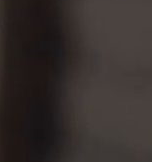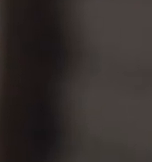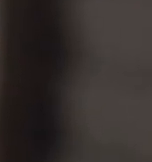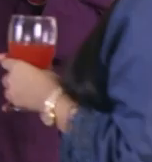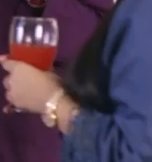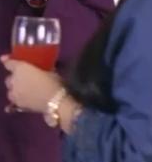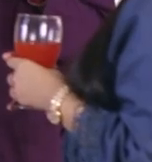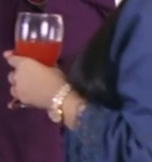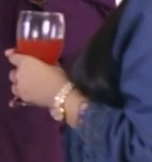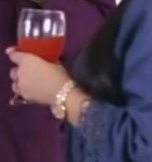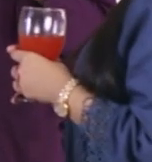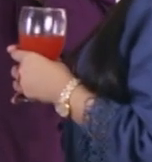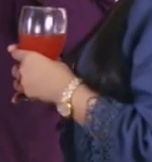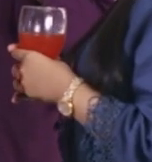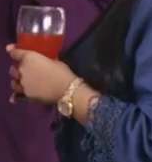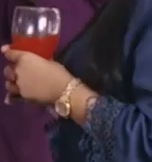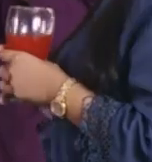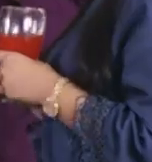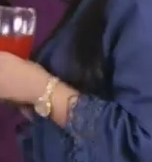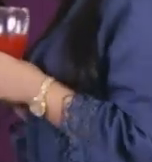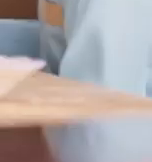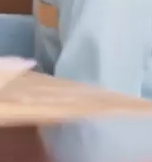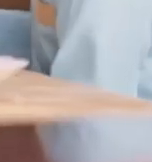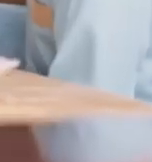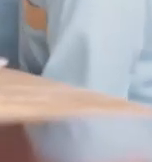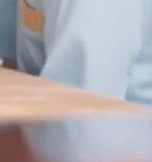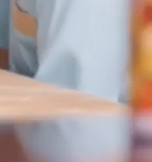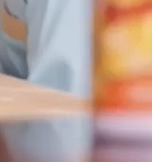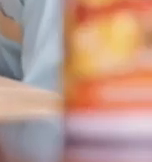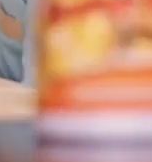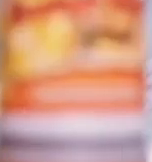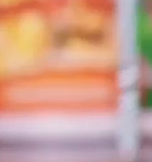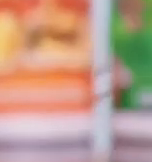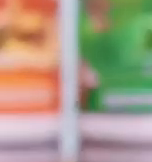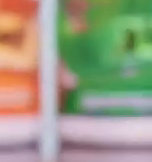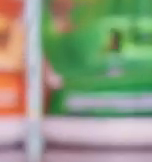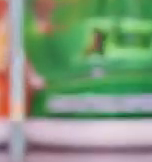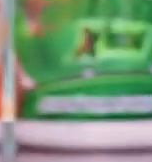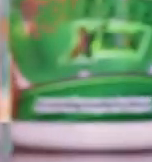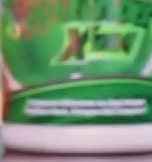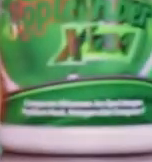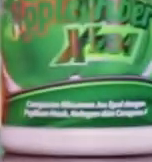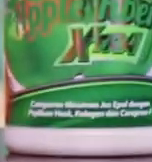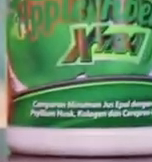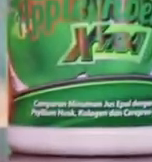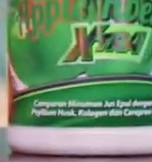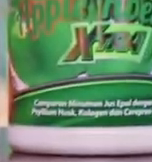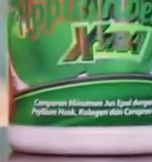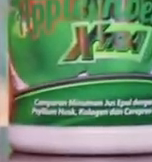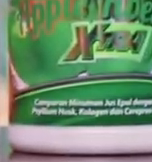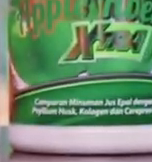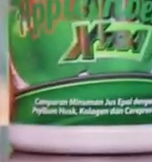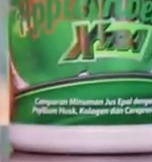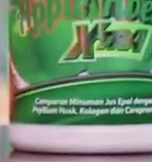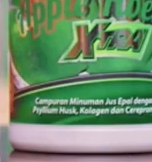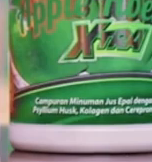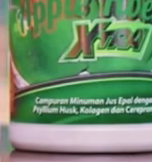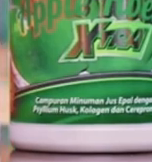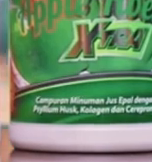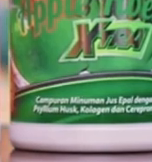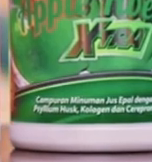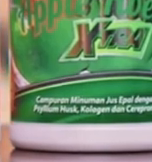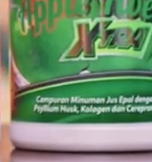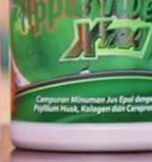Mudah je, cuma bancuh dan minum. Diperkaya dengan fiber dan Garcinia Cambogia. Tak perlu berlapar lagi dengan Orange dan Apple Fiber Extra.